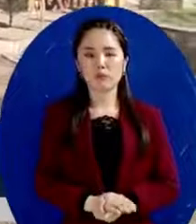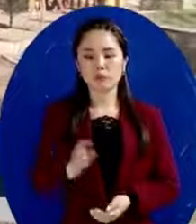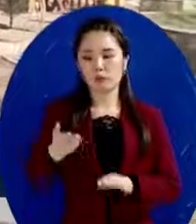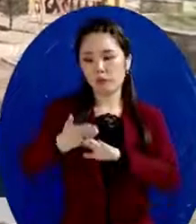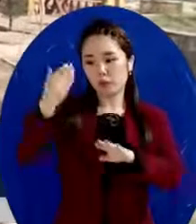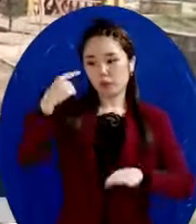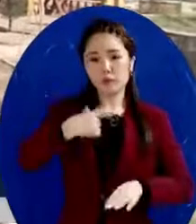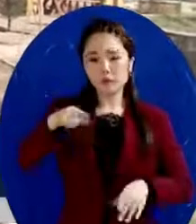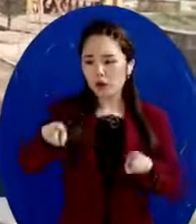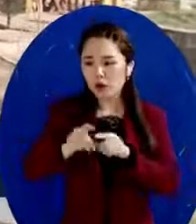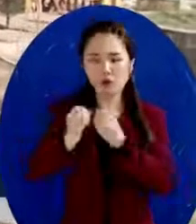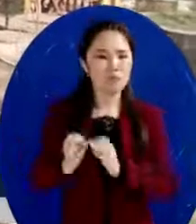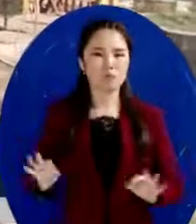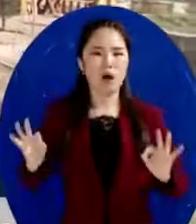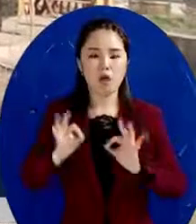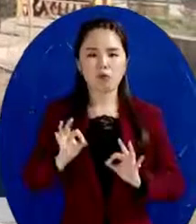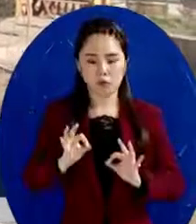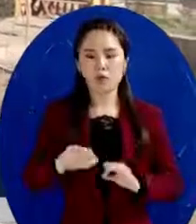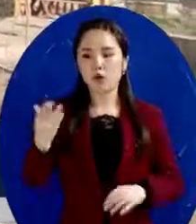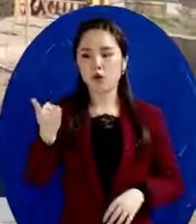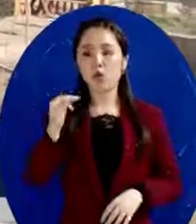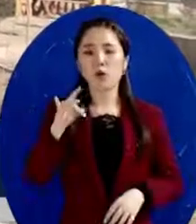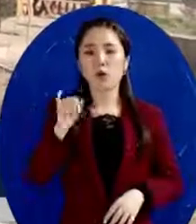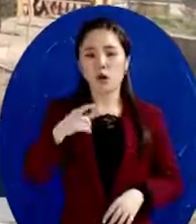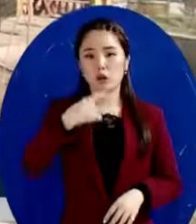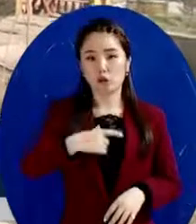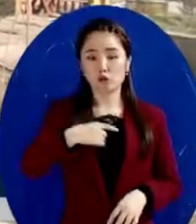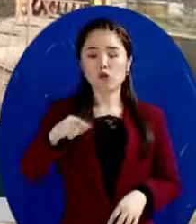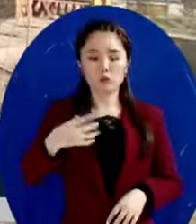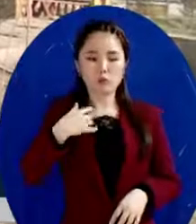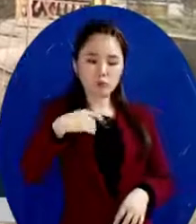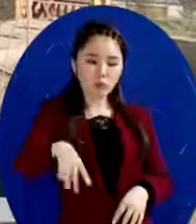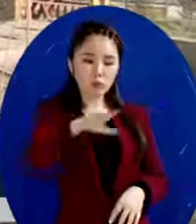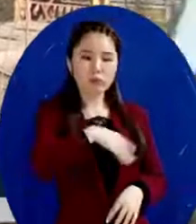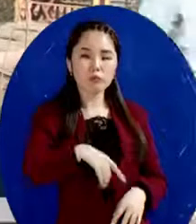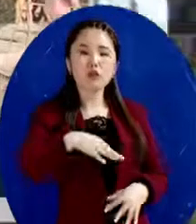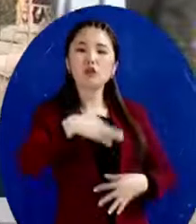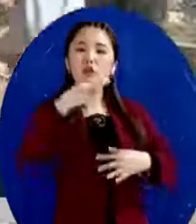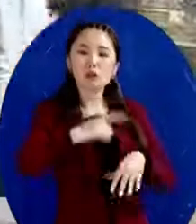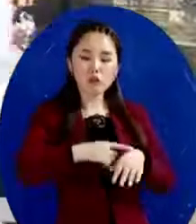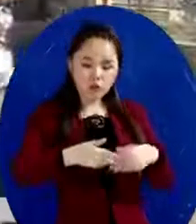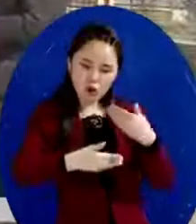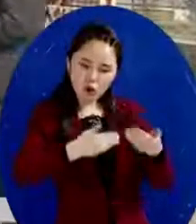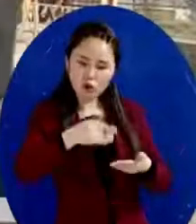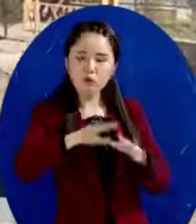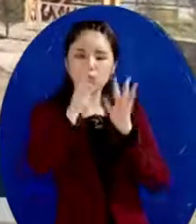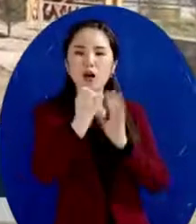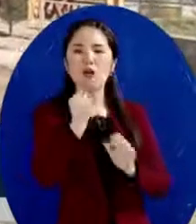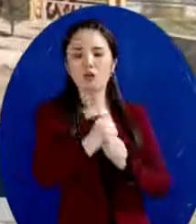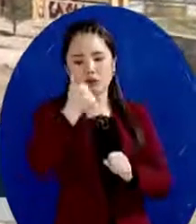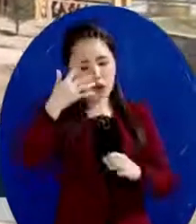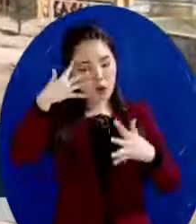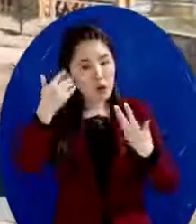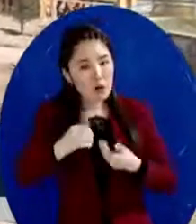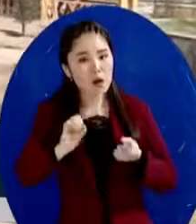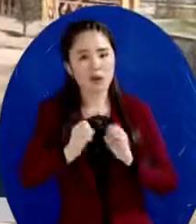гишүүд бол ер нь ингэж ажиллаж байгааг юм. Одоо энэ учрал гишүүн манайхыг одоо манайхаас сонгогдсноос хойш харин энэ ажлуудыг сайн зохион